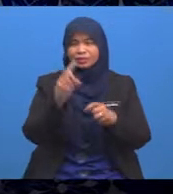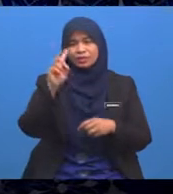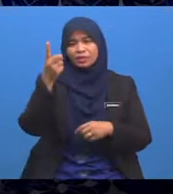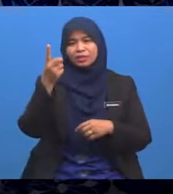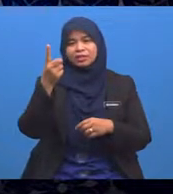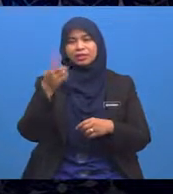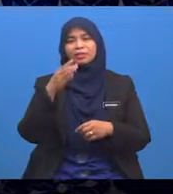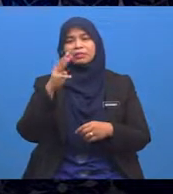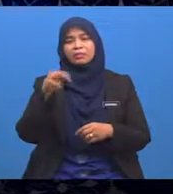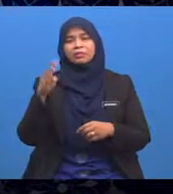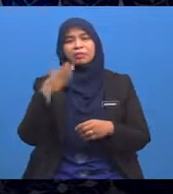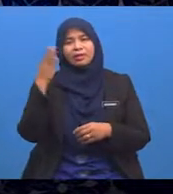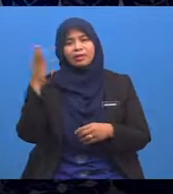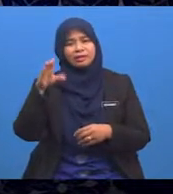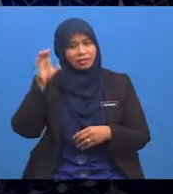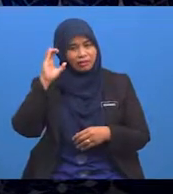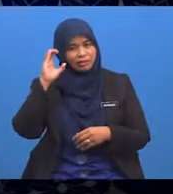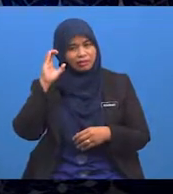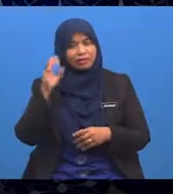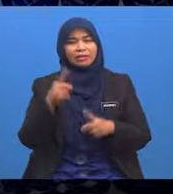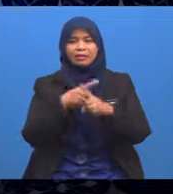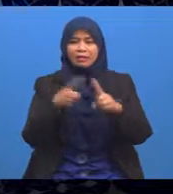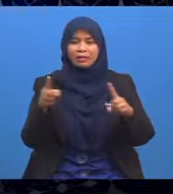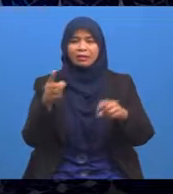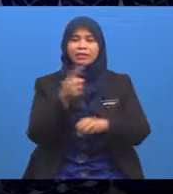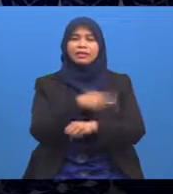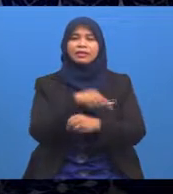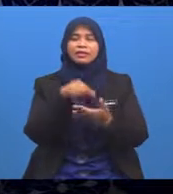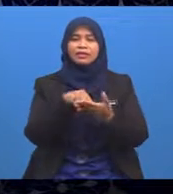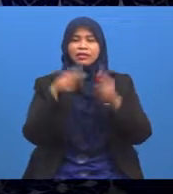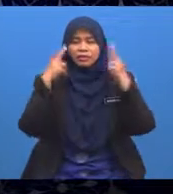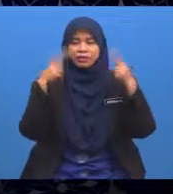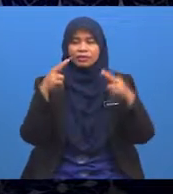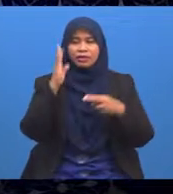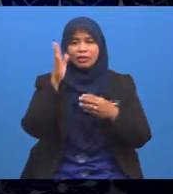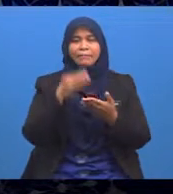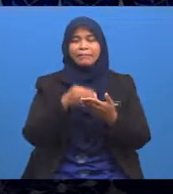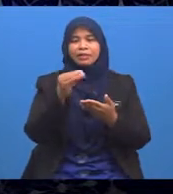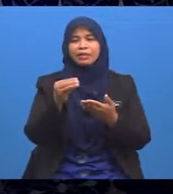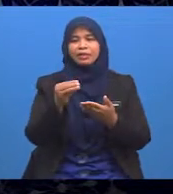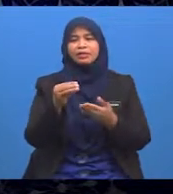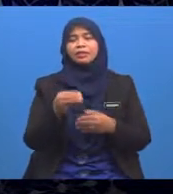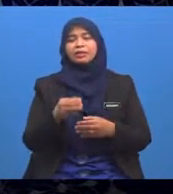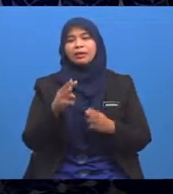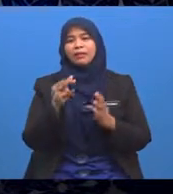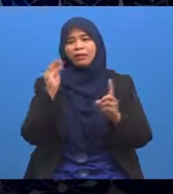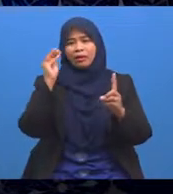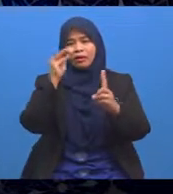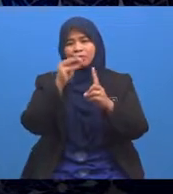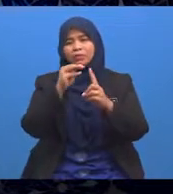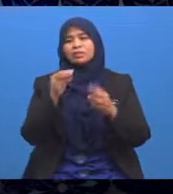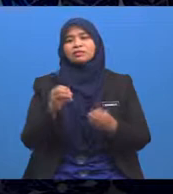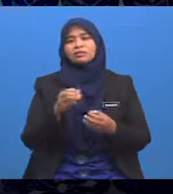murid-murid biasa mendengarnya. Namun, pada hari ini, ustazah akan beri informasi tentangnya secara